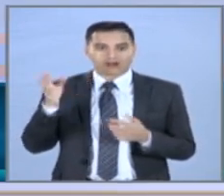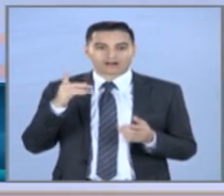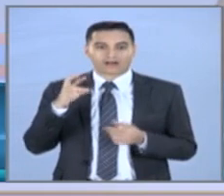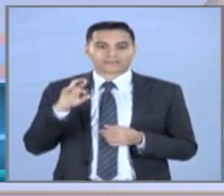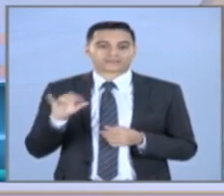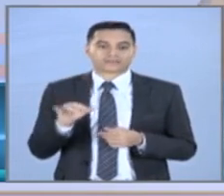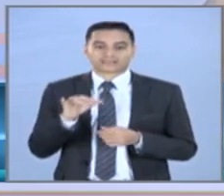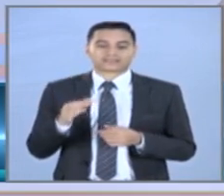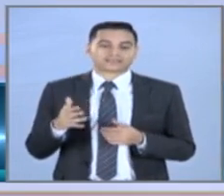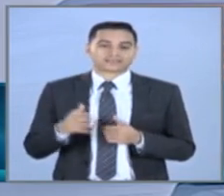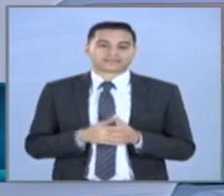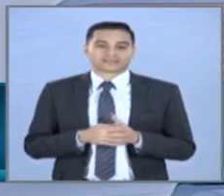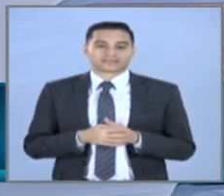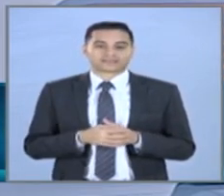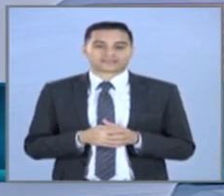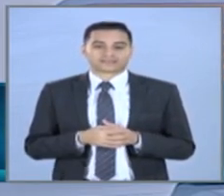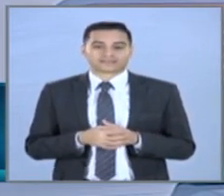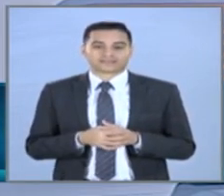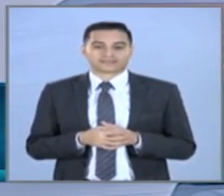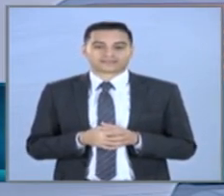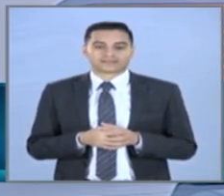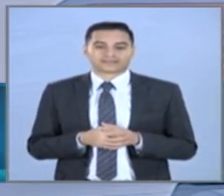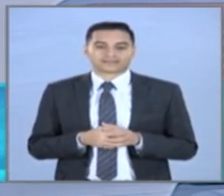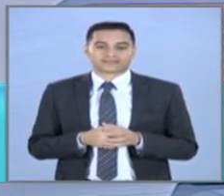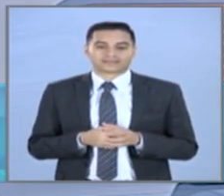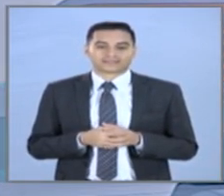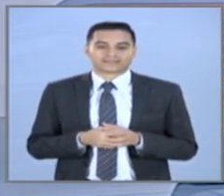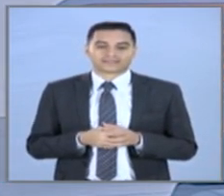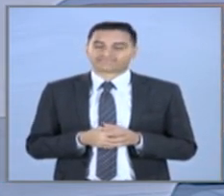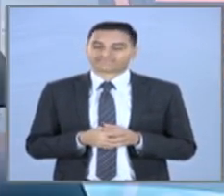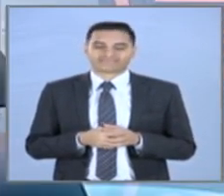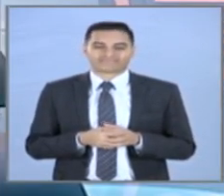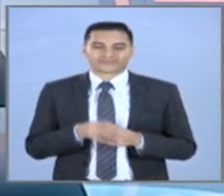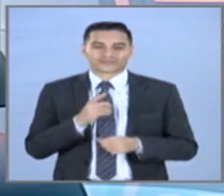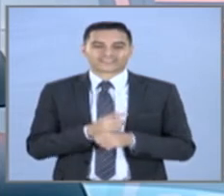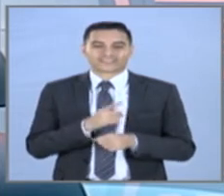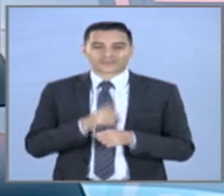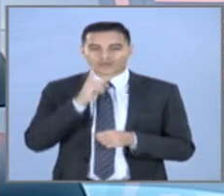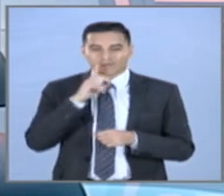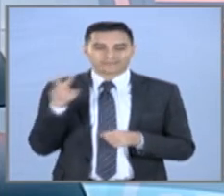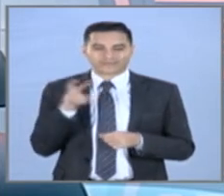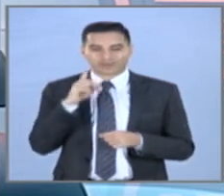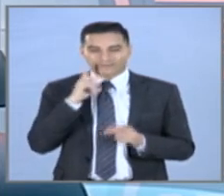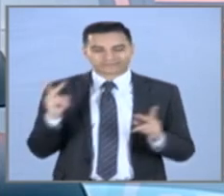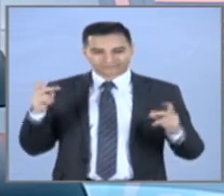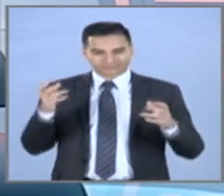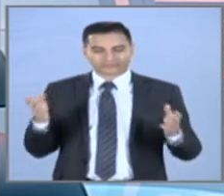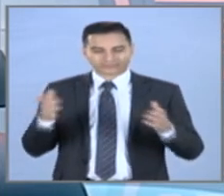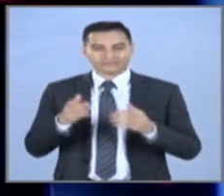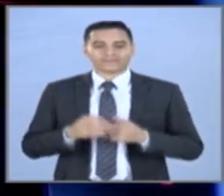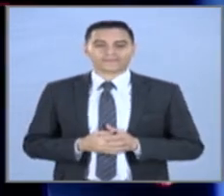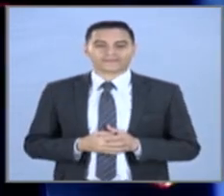رمزي. نهار أبيض. يا نهار أبيض، بالظبط كده. مدام غادة ودكتورة نسرين، دكتورة